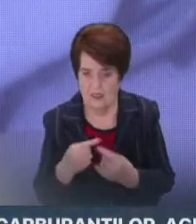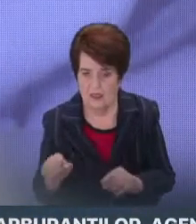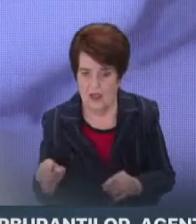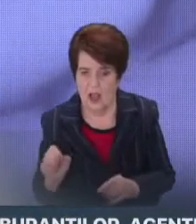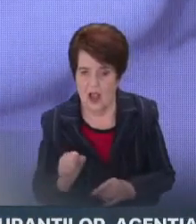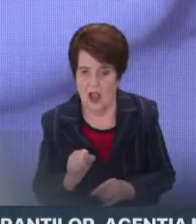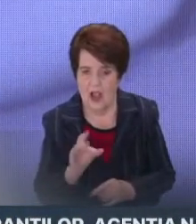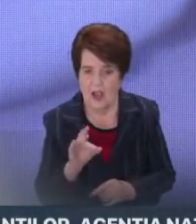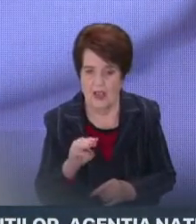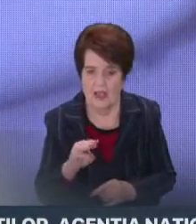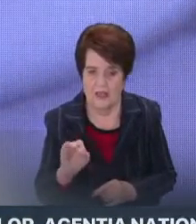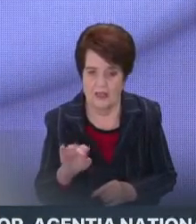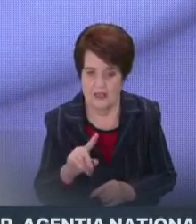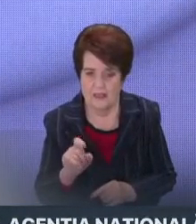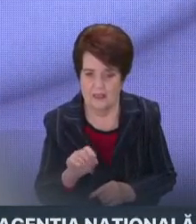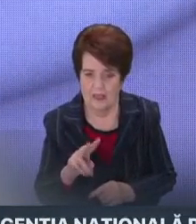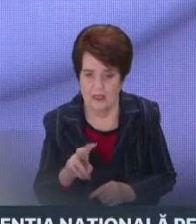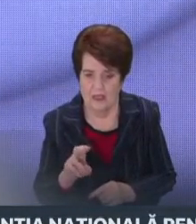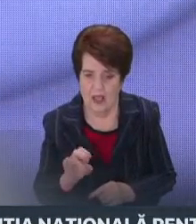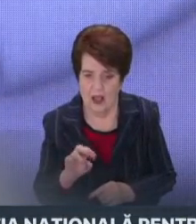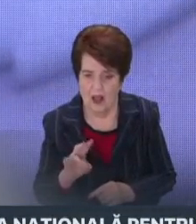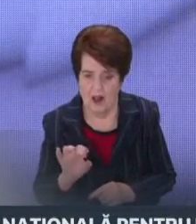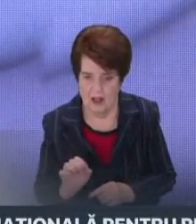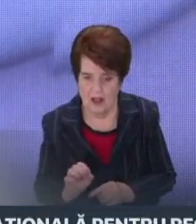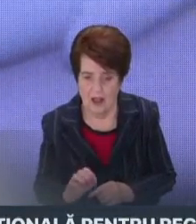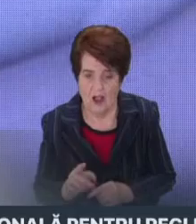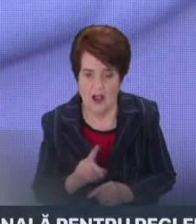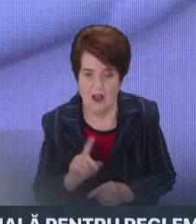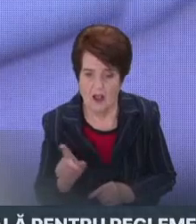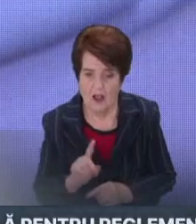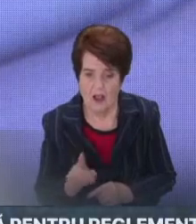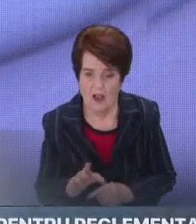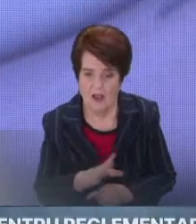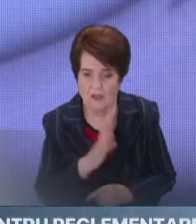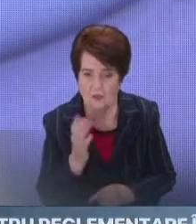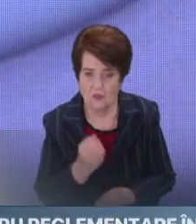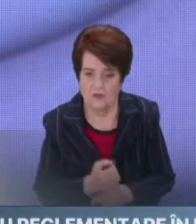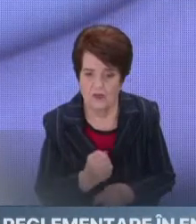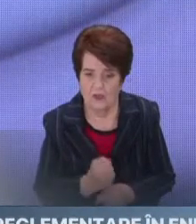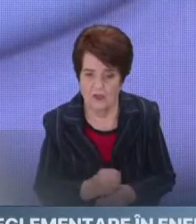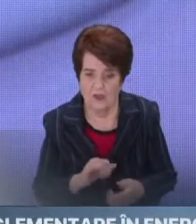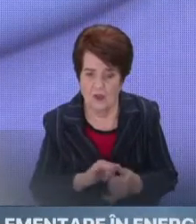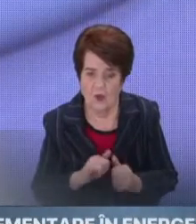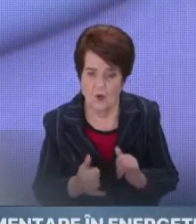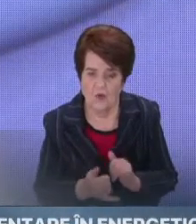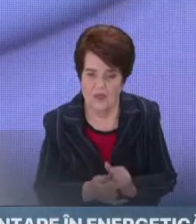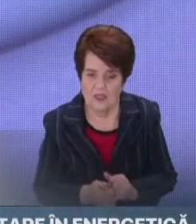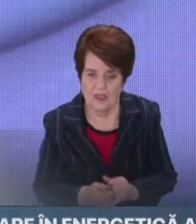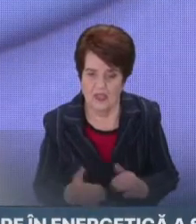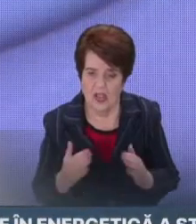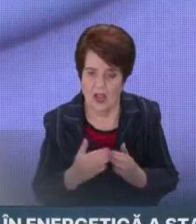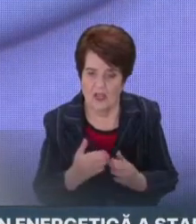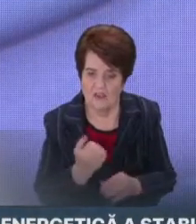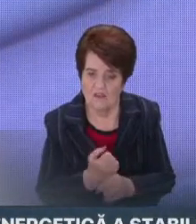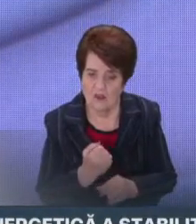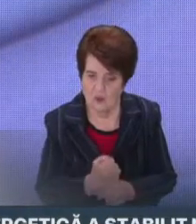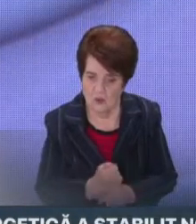toate instalațiile artizanale care sunt făcute în condiții casnice sau